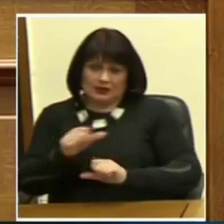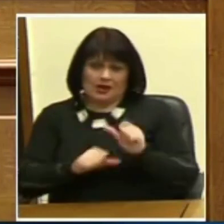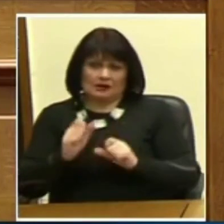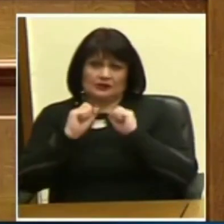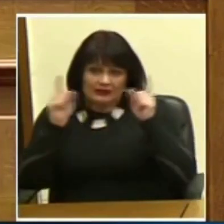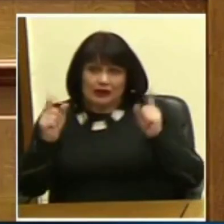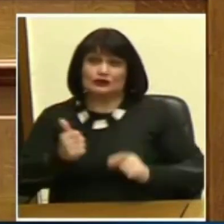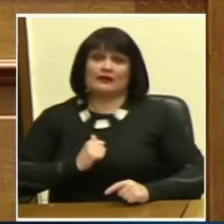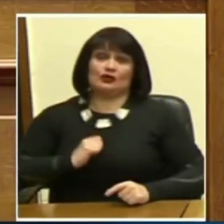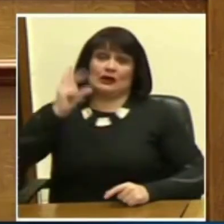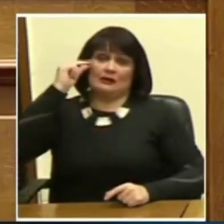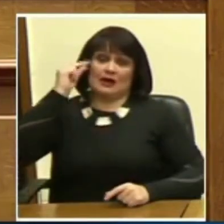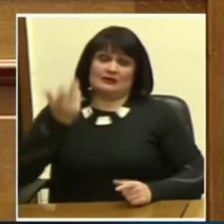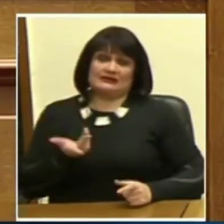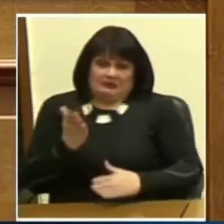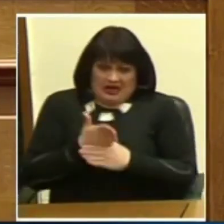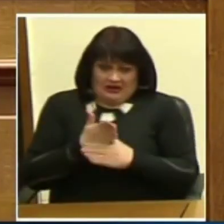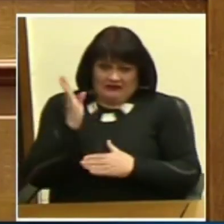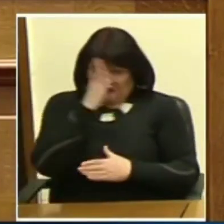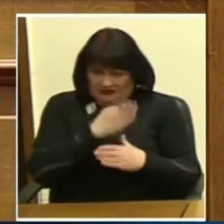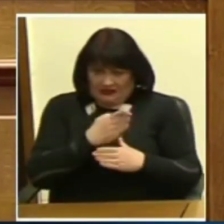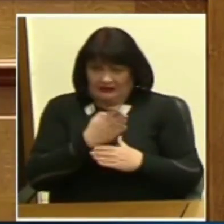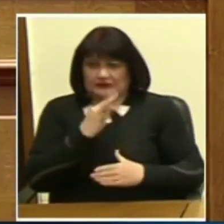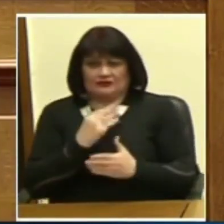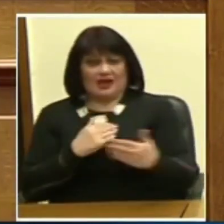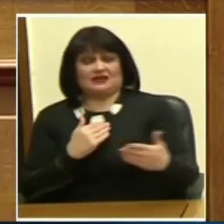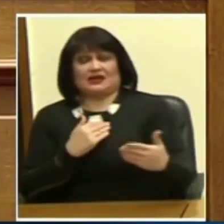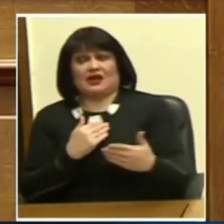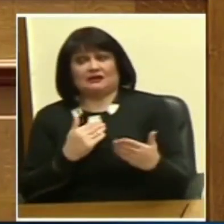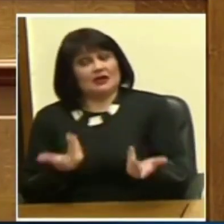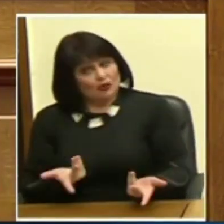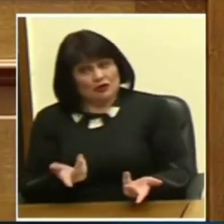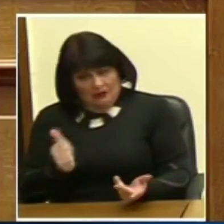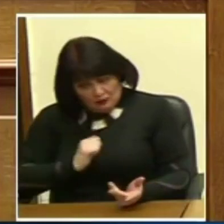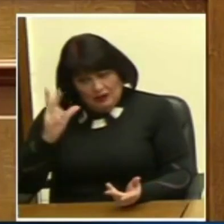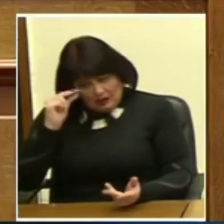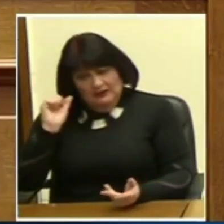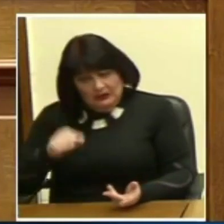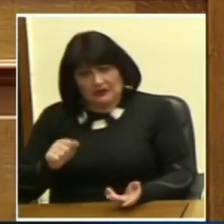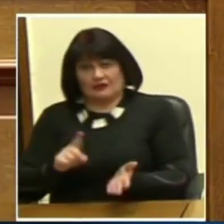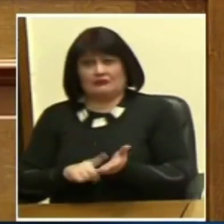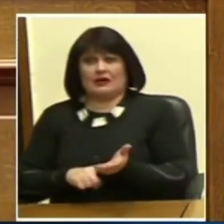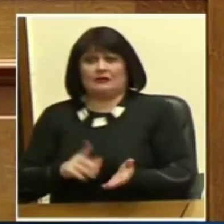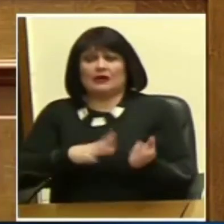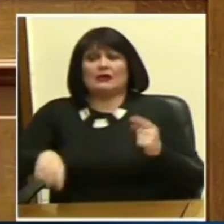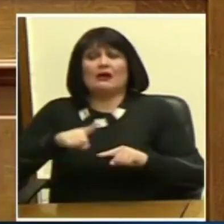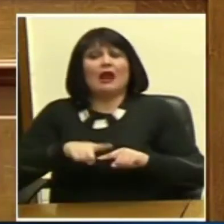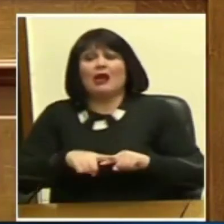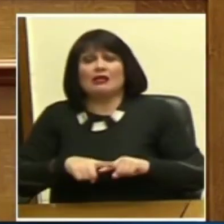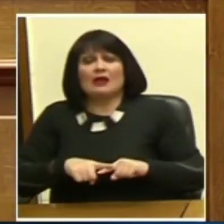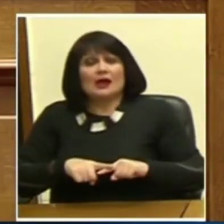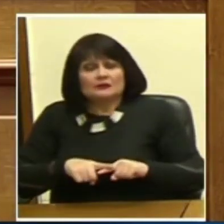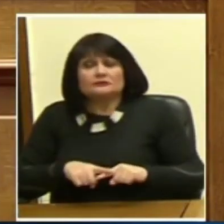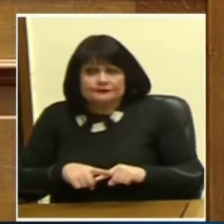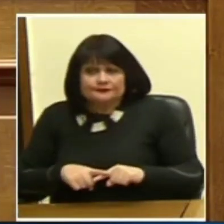ιδιωτικών πανεπιστημίων. Δεν μπορείτε να κρύβεστε πίσω από την αριστεροσύνη σας και να βλέπουμε ότι η Ελλάδα, που τόσο